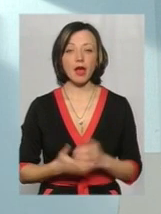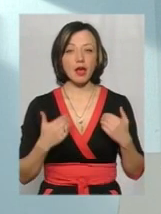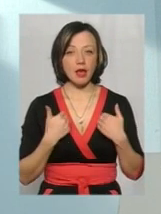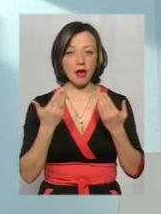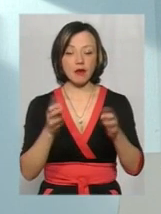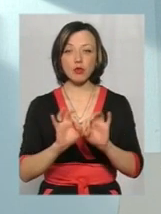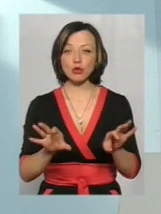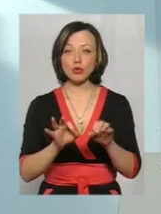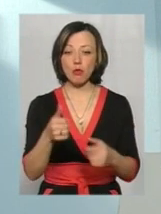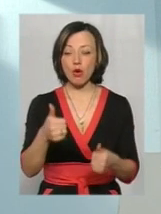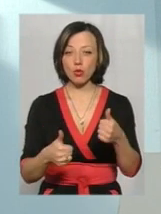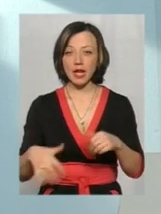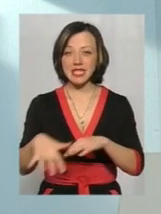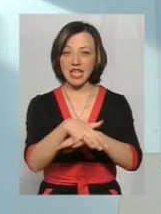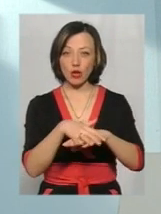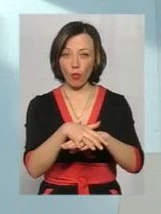про конкурентне середовище.